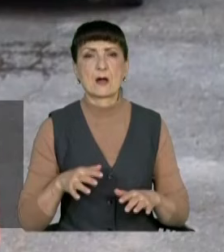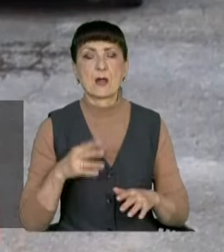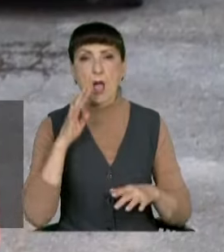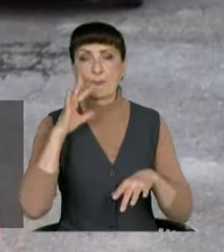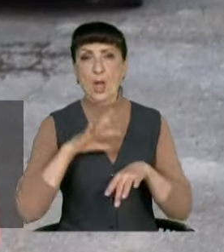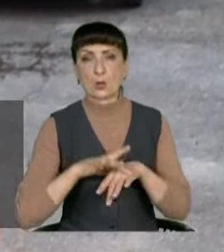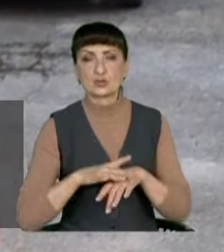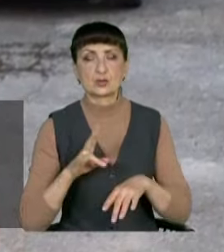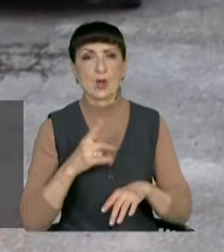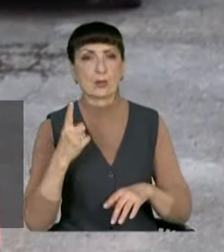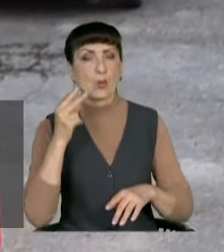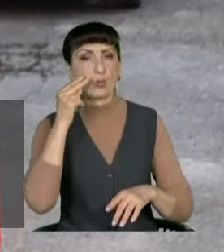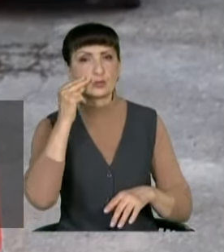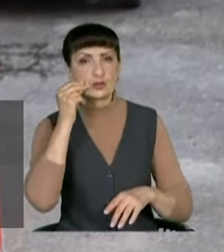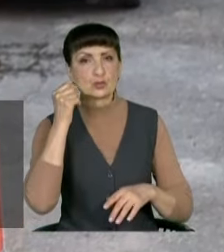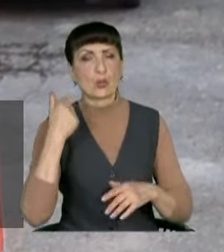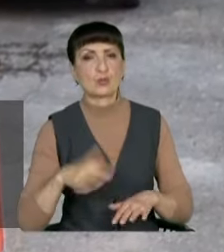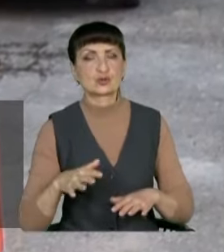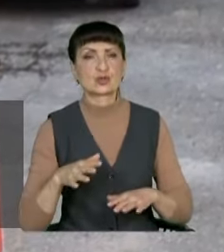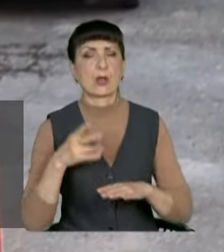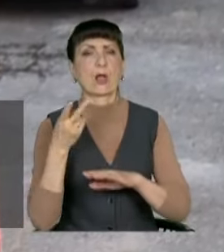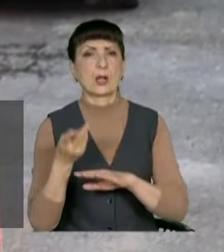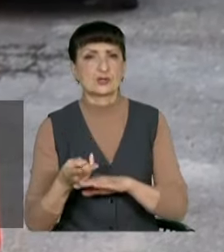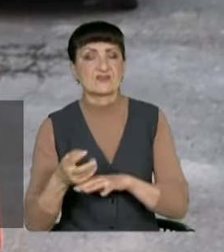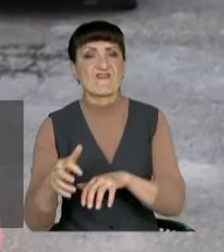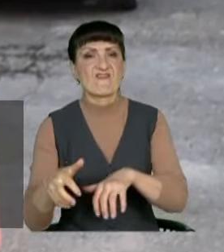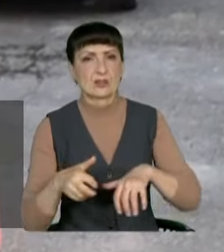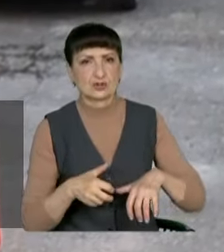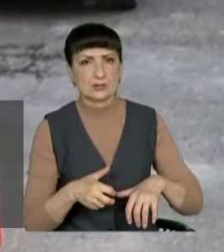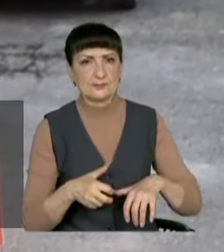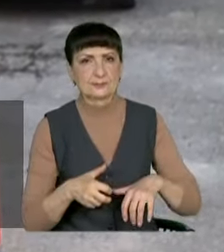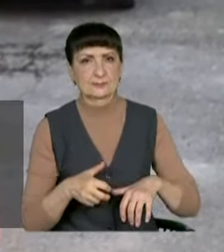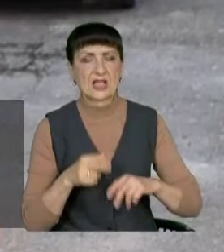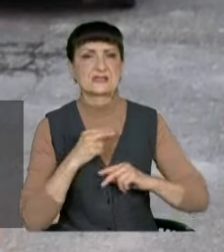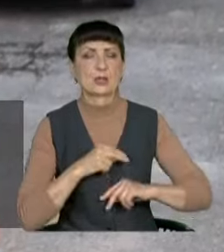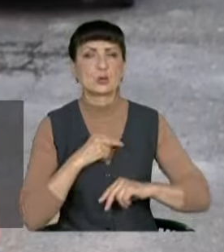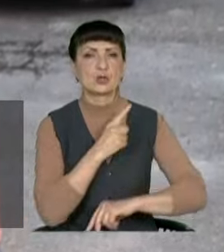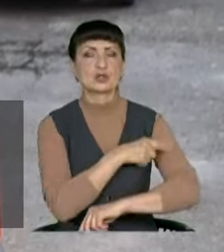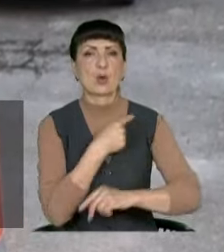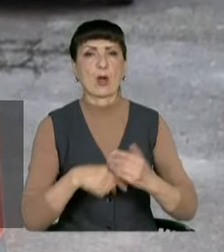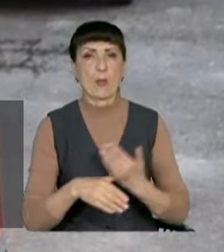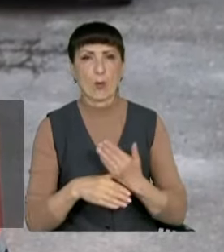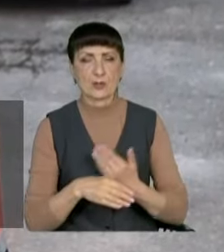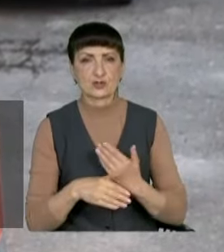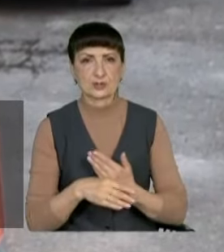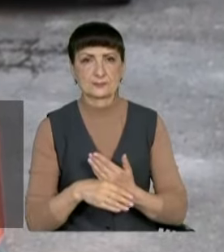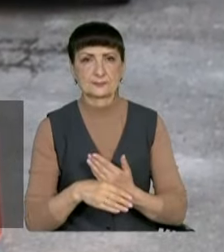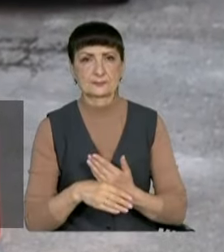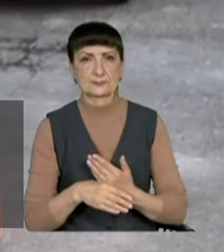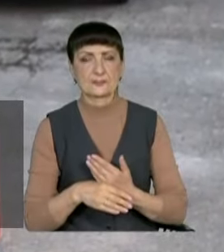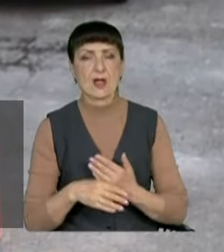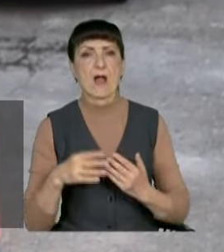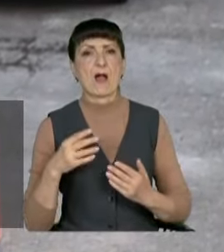Обнаружили, что одного мужчину уже почти вытащили сотрудники скорой помощи, а мы за